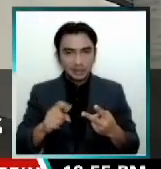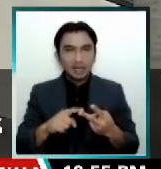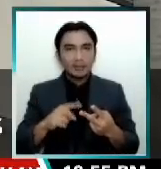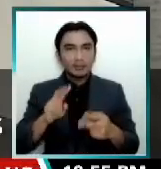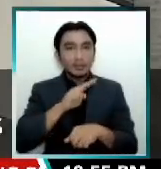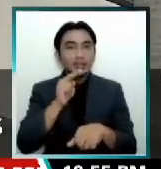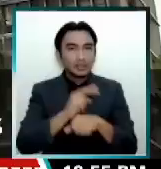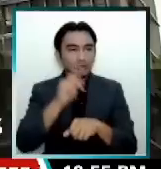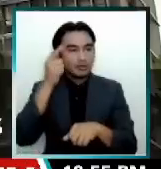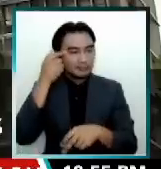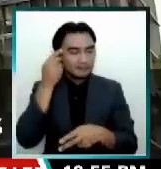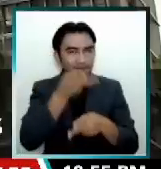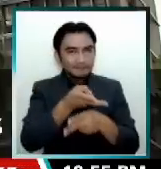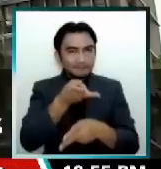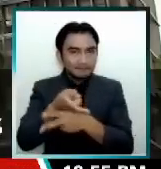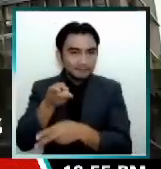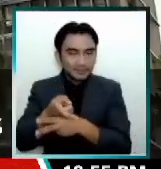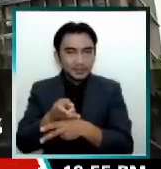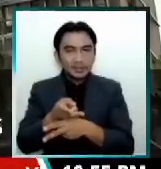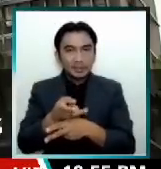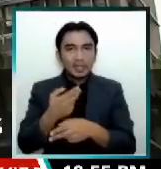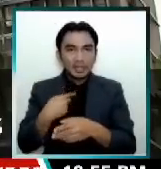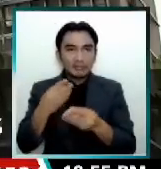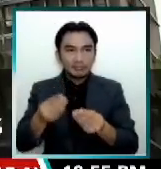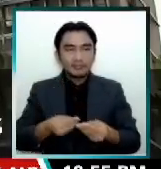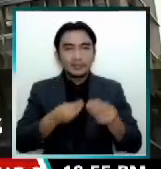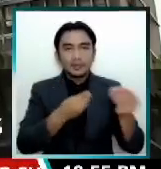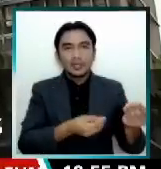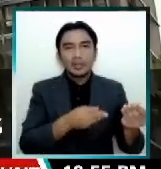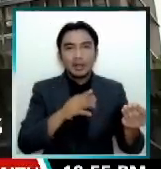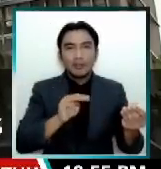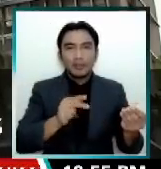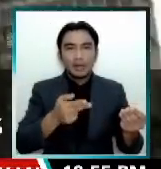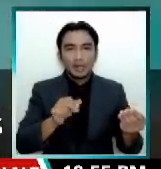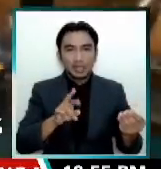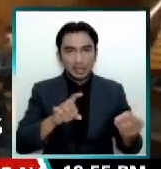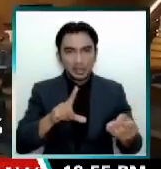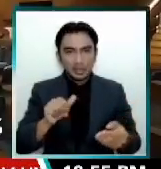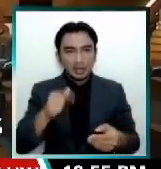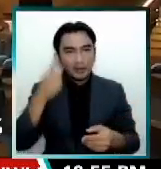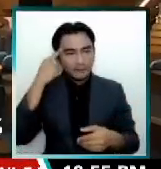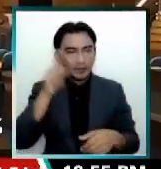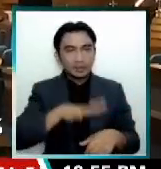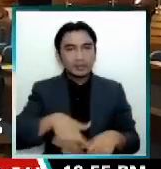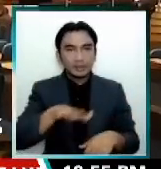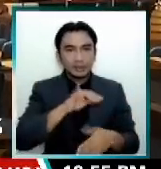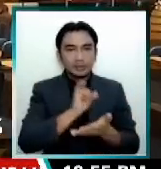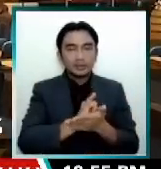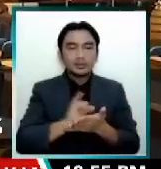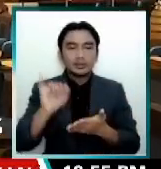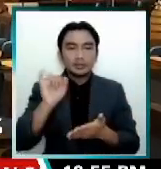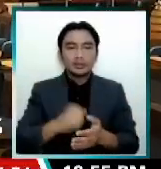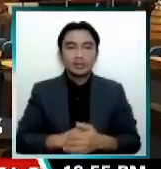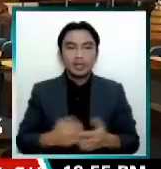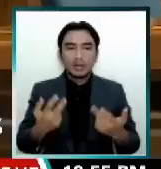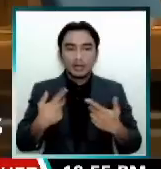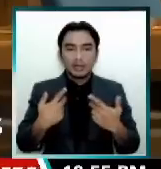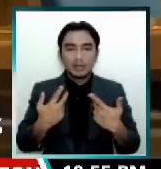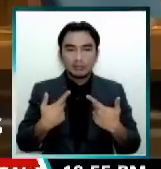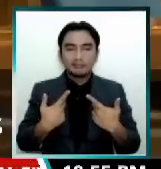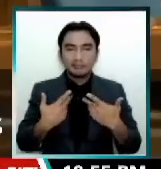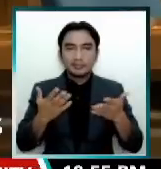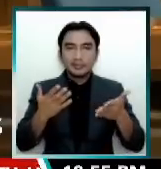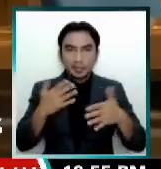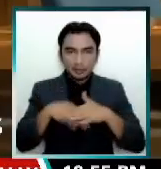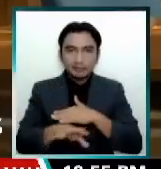shares at debt instrument na i-issue ng Maharlika sa government financial institutions. Kahapon, lumusot na sa House Committee on Banks and